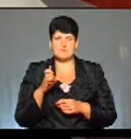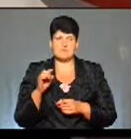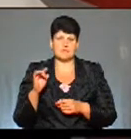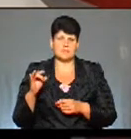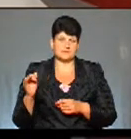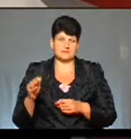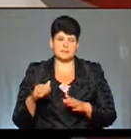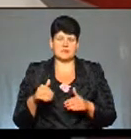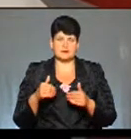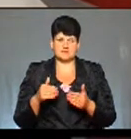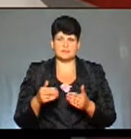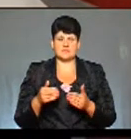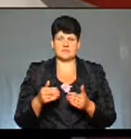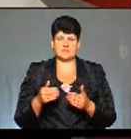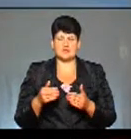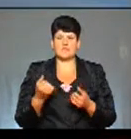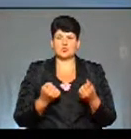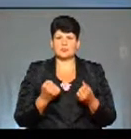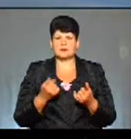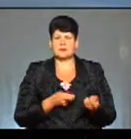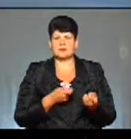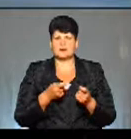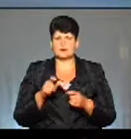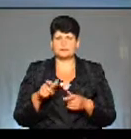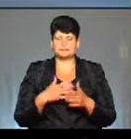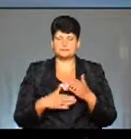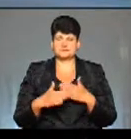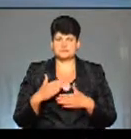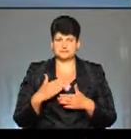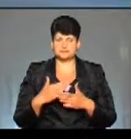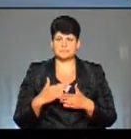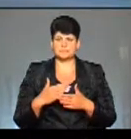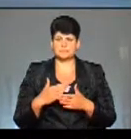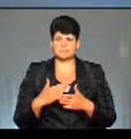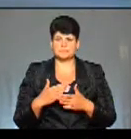вручали придбаний автомобіль для перевезення осіб з інвалідністю, придбаний